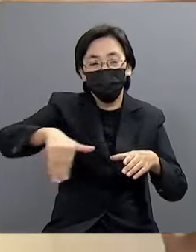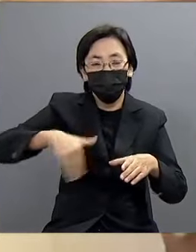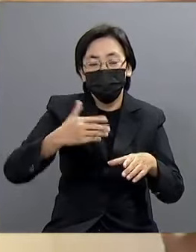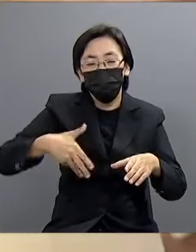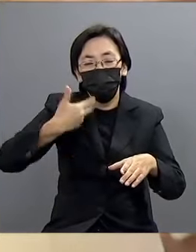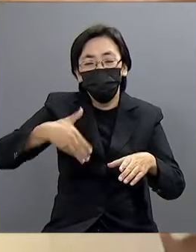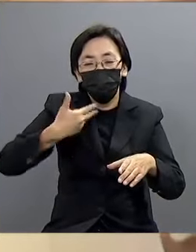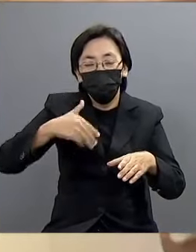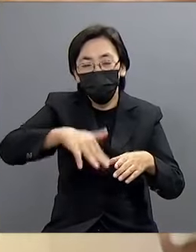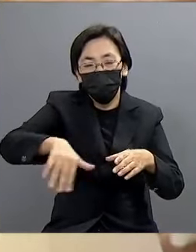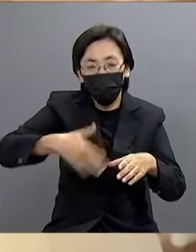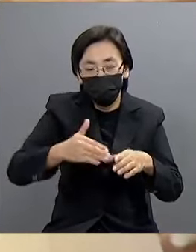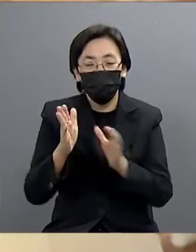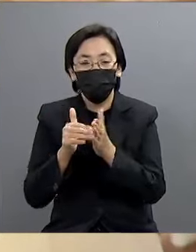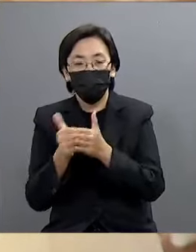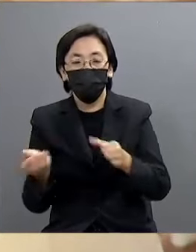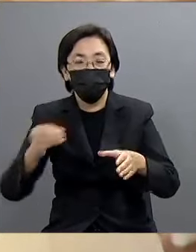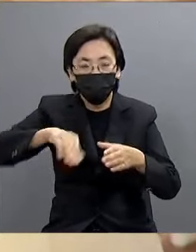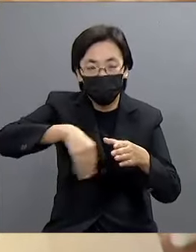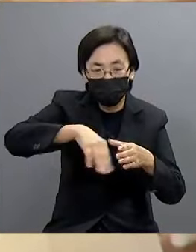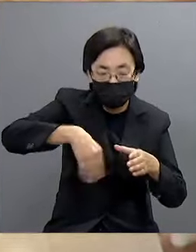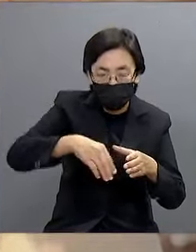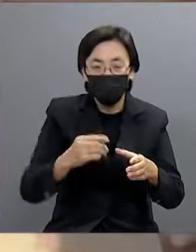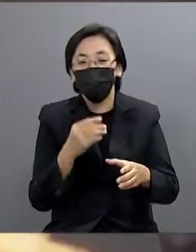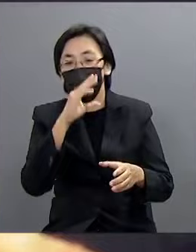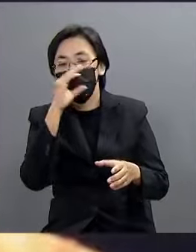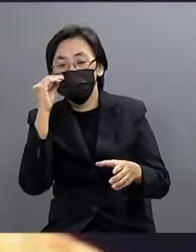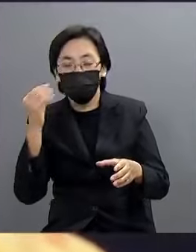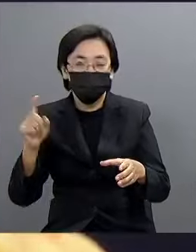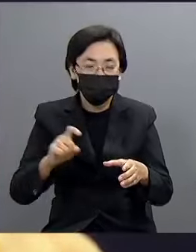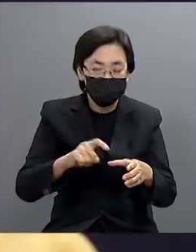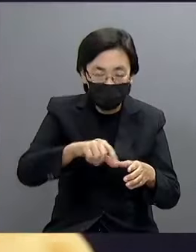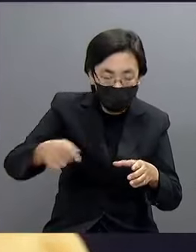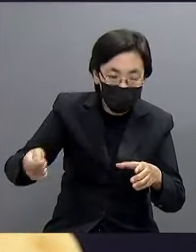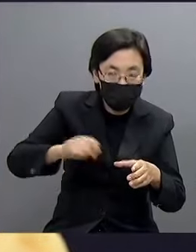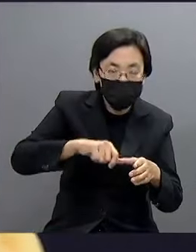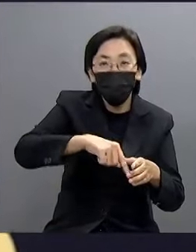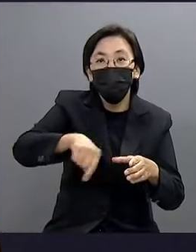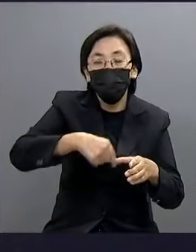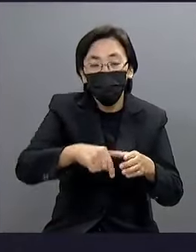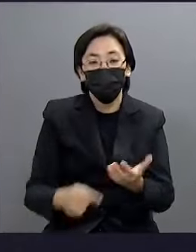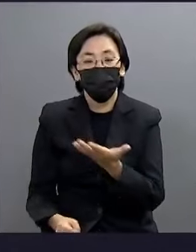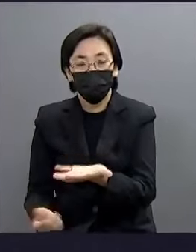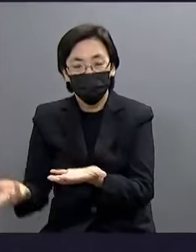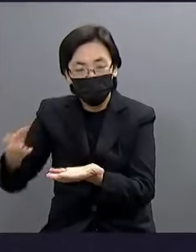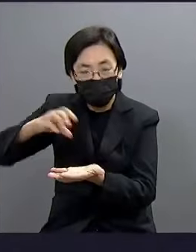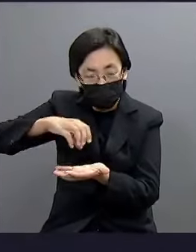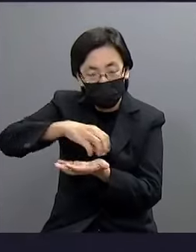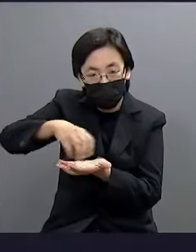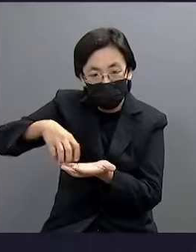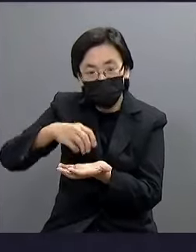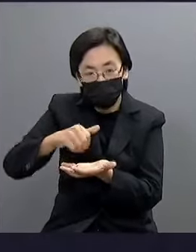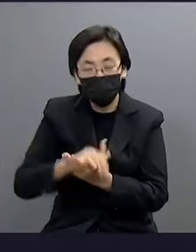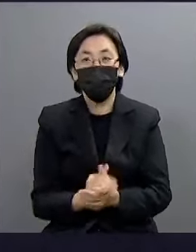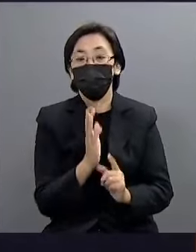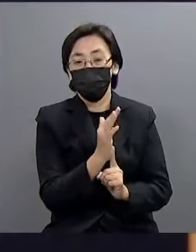มสีแล้วก็ใส่น้ำหอมค่ะแล้วพอใส่น้ำหอมเสร็จเราก็เทลงแม่พิมพ์เริ่มต้นของการทำเทียนทุกอย่างจะเป็นประมาณนี้ ค่ะงั้น